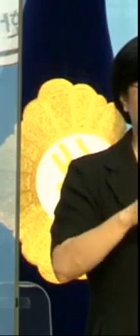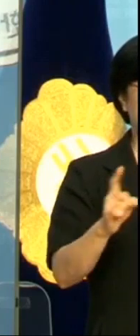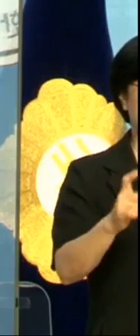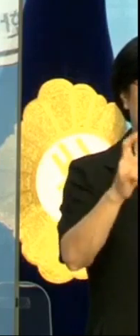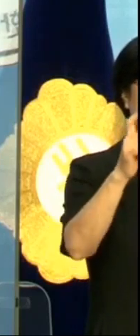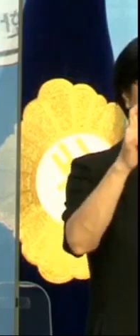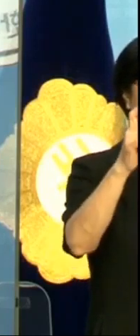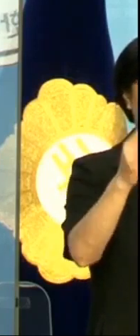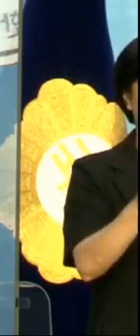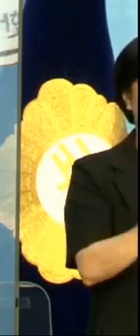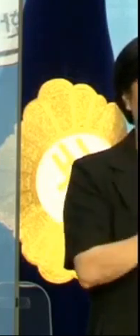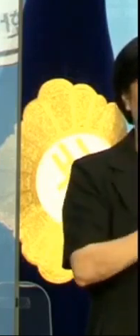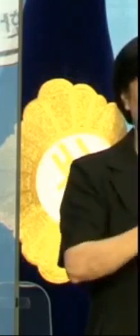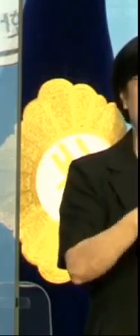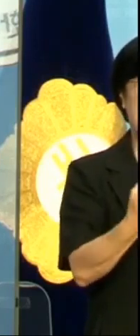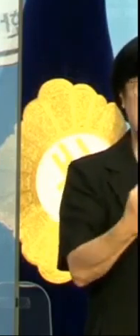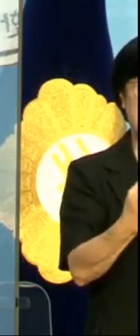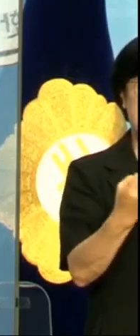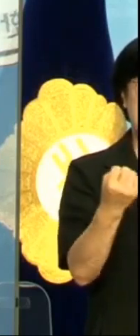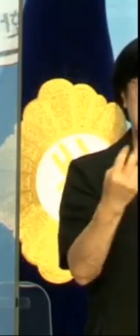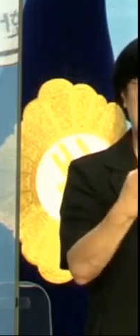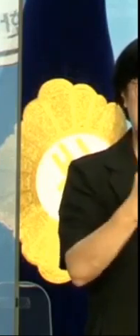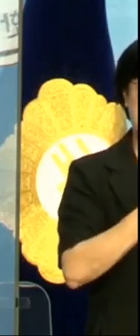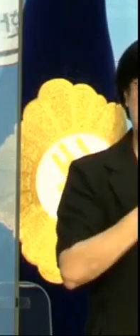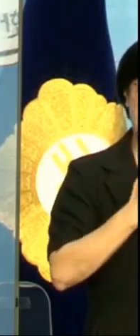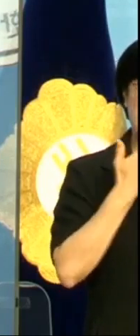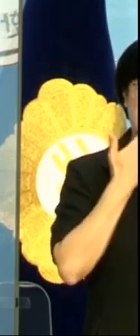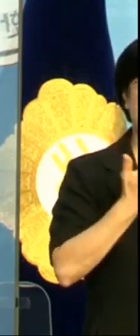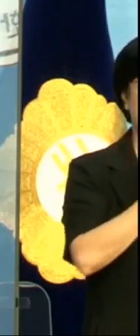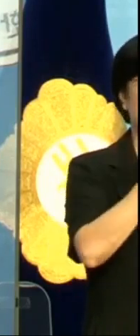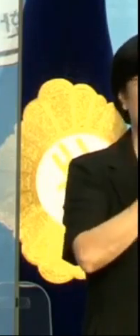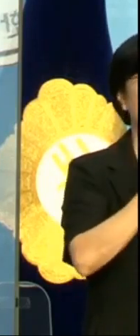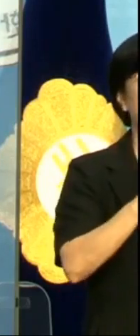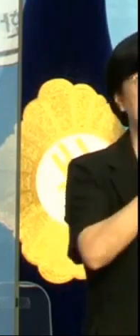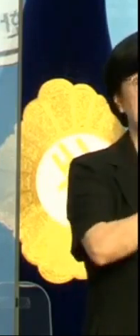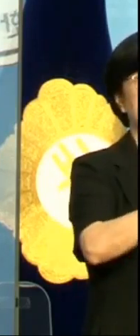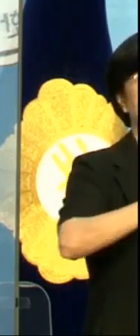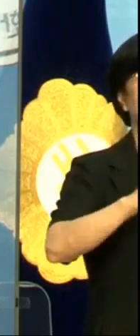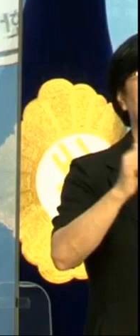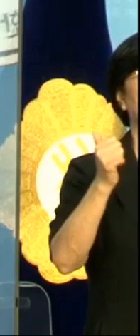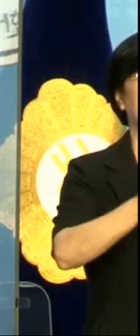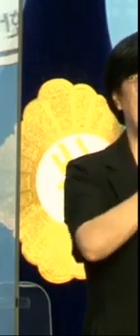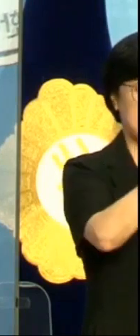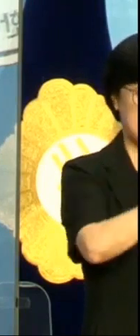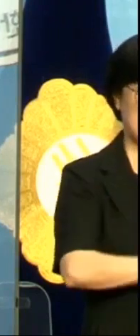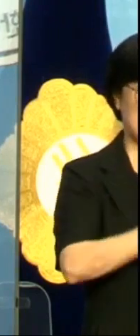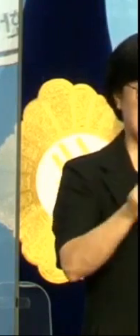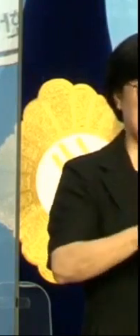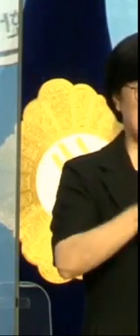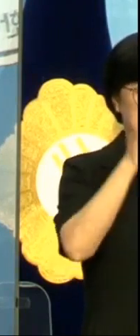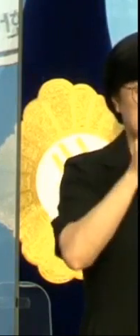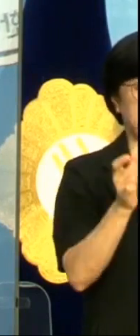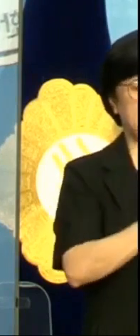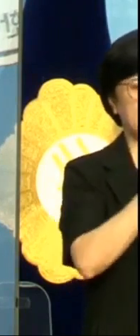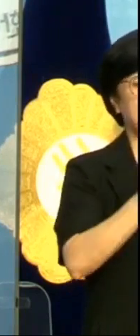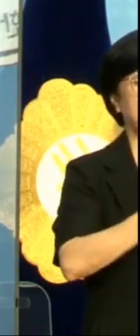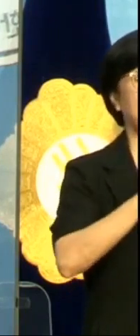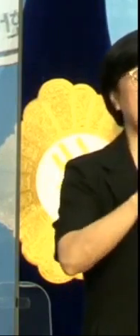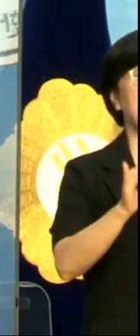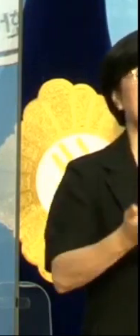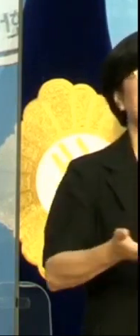으로만 쓰이고 아 다시 흐지부지 된다면 21대 국회는 역사적 과 으로 남게 될 것입니다 국민